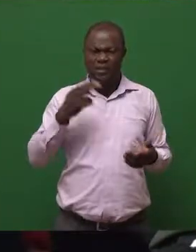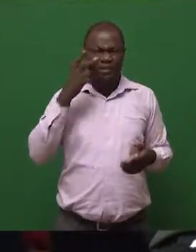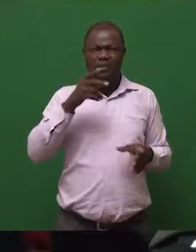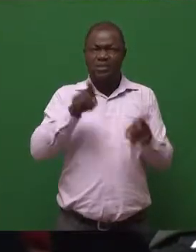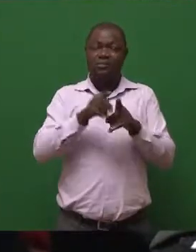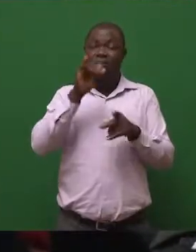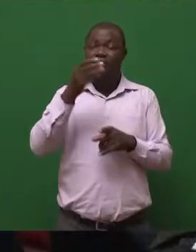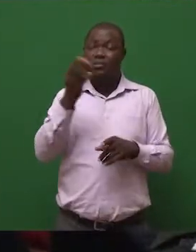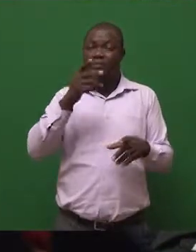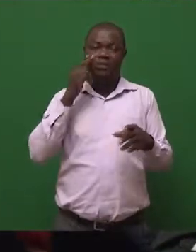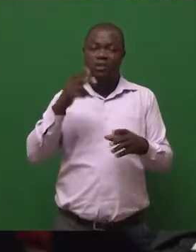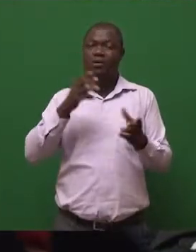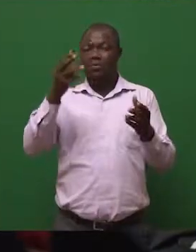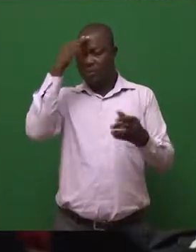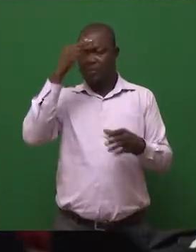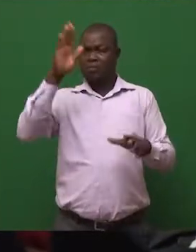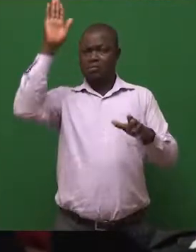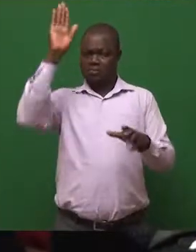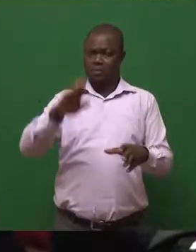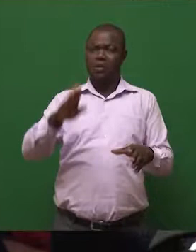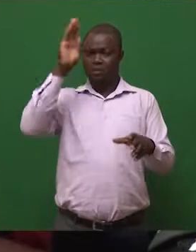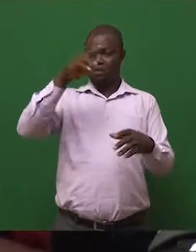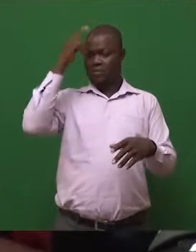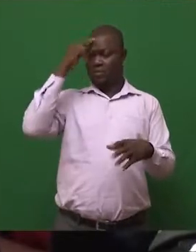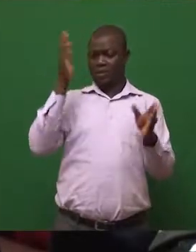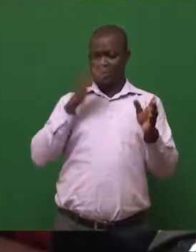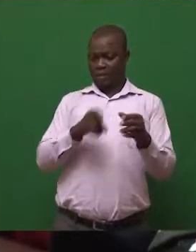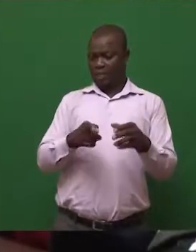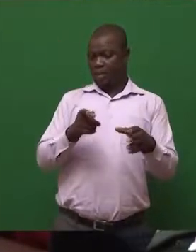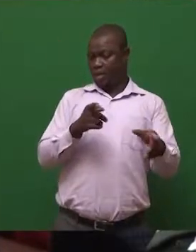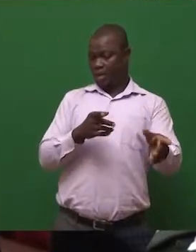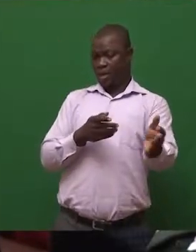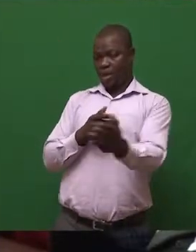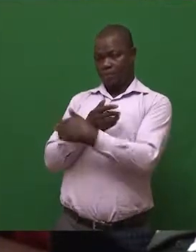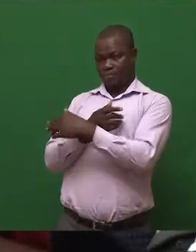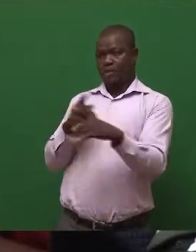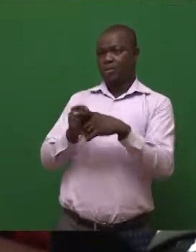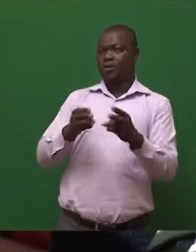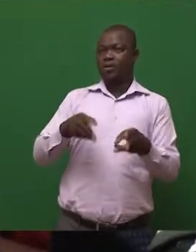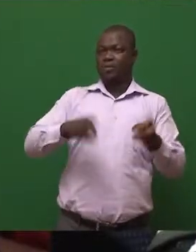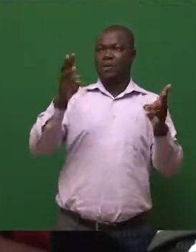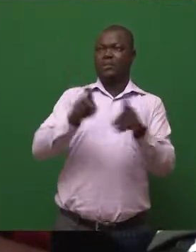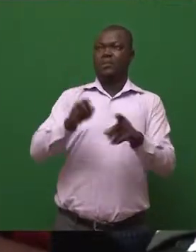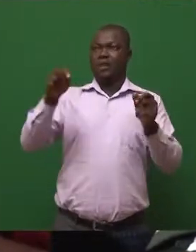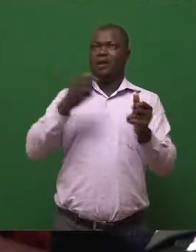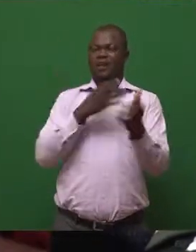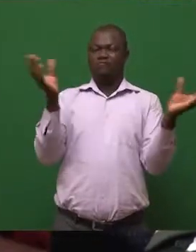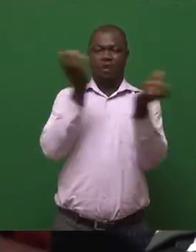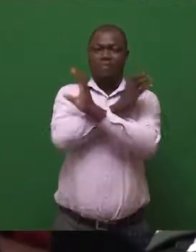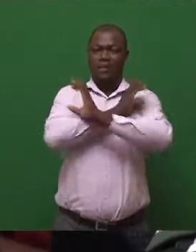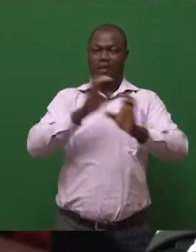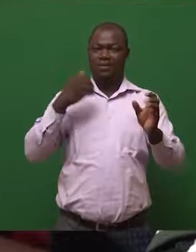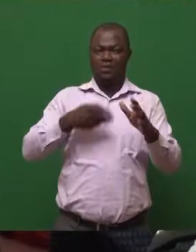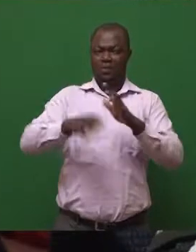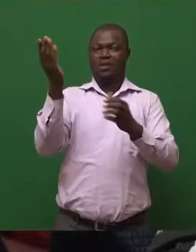vanhu vakapfuura zvakaita paroadblock paipa anobva atoti roadblock iyeyi ndoyokupedzisira kuenda